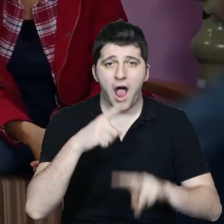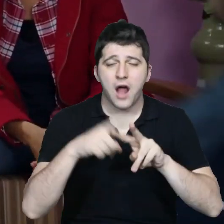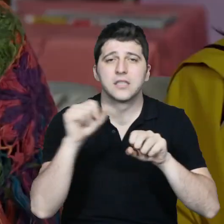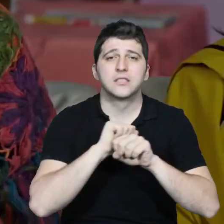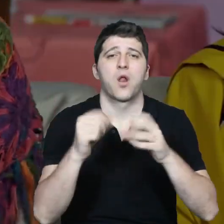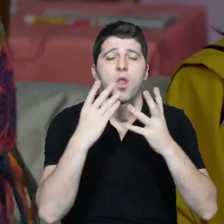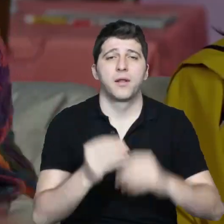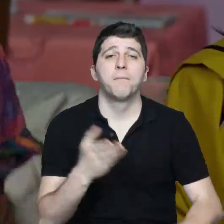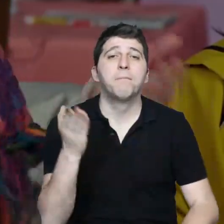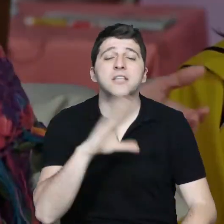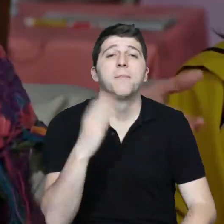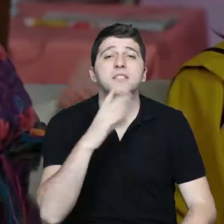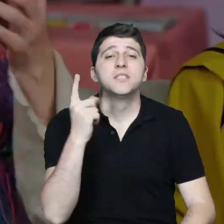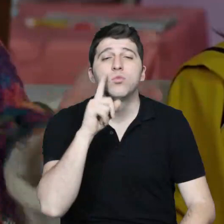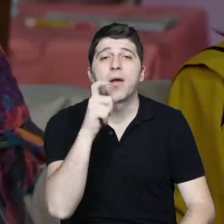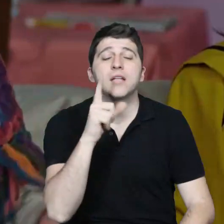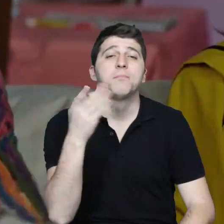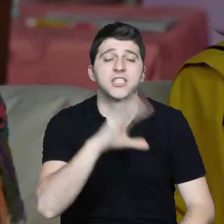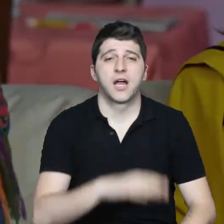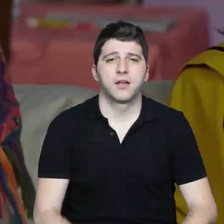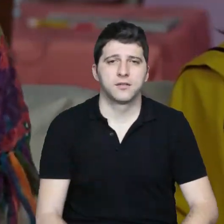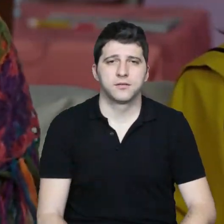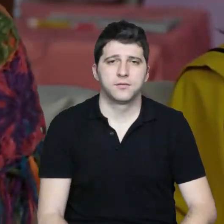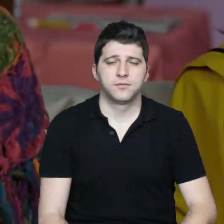zarar gelebilir. Başka bir şey bulmak gerek. Başka.